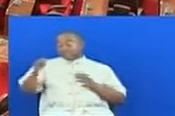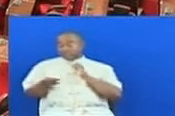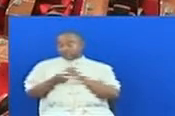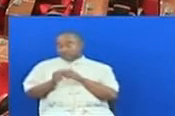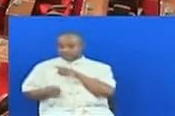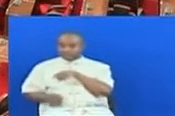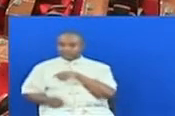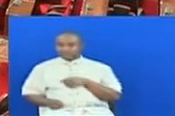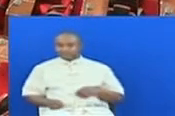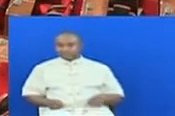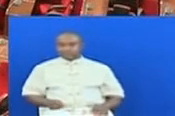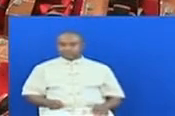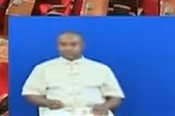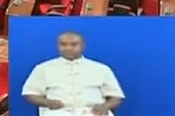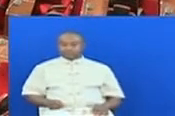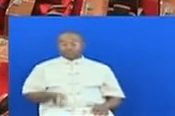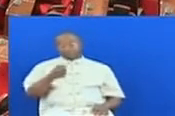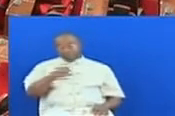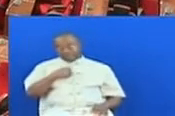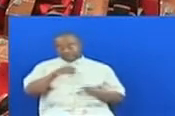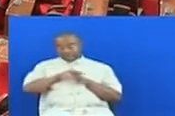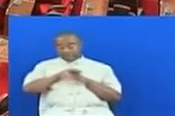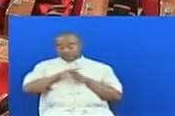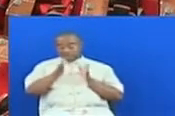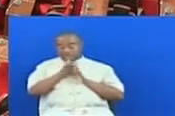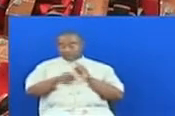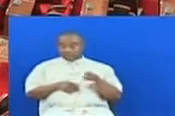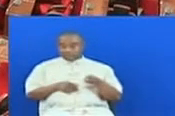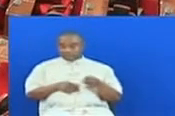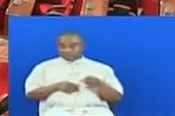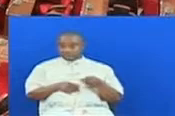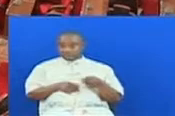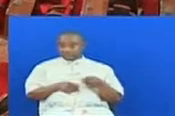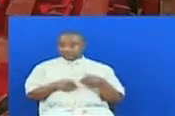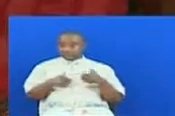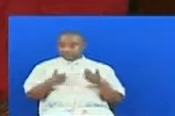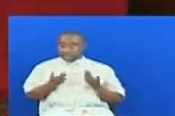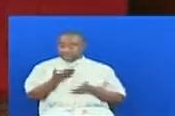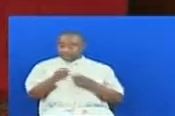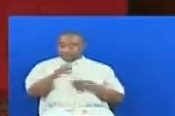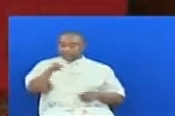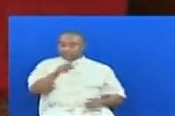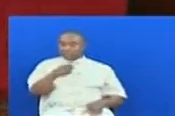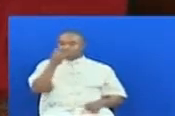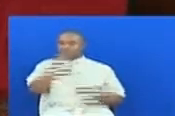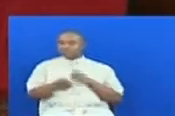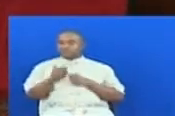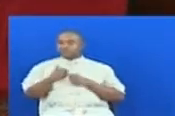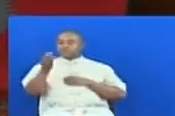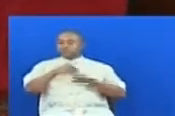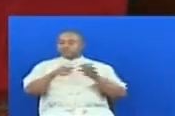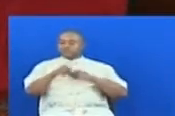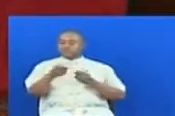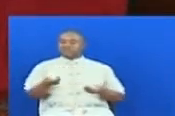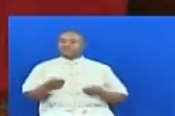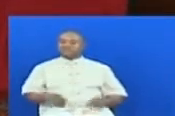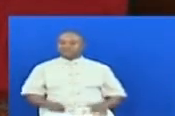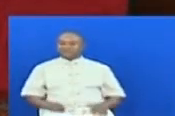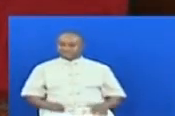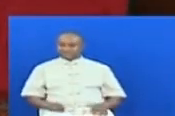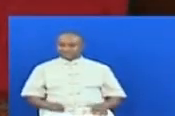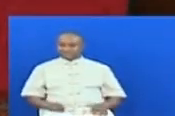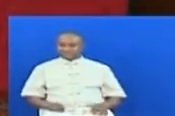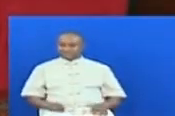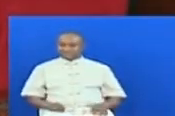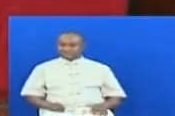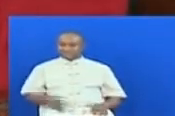yote chukua nafasi hii, inawezekana nikawa ni mara yangu ya mwisho kuchangia kwenye bunge hili. Niwashukuru